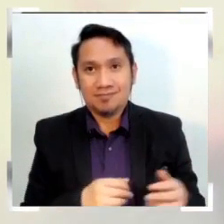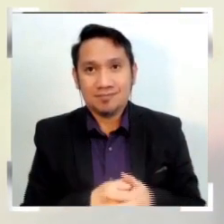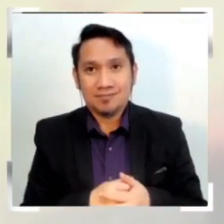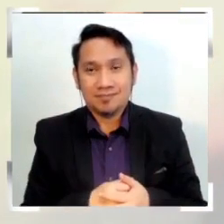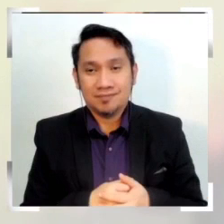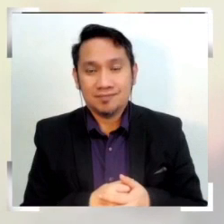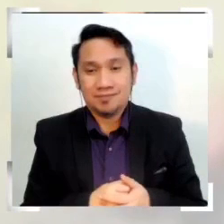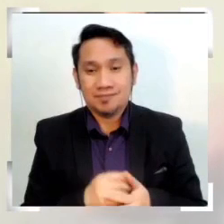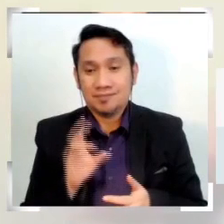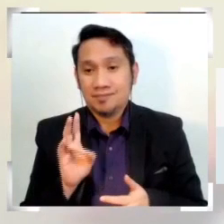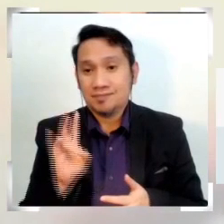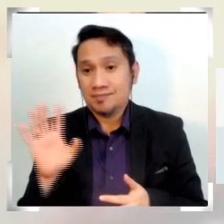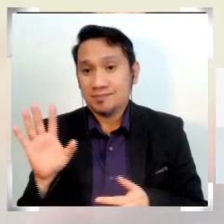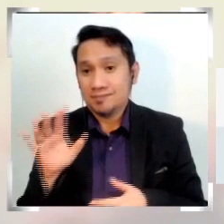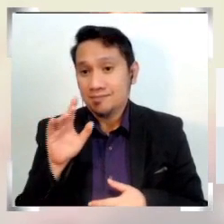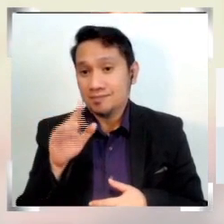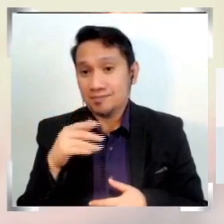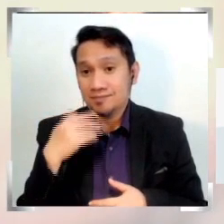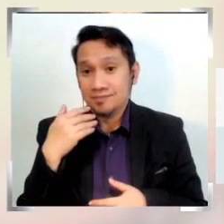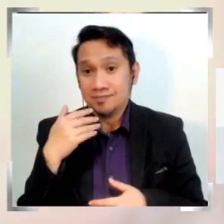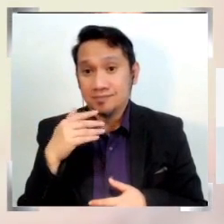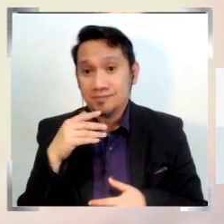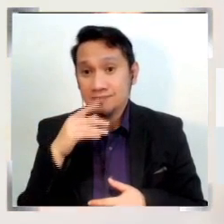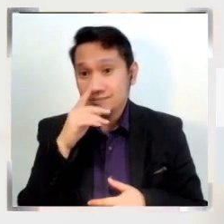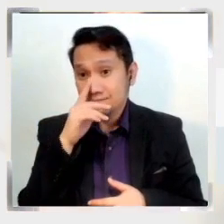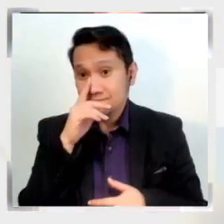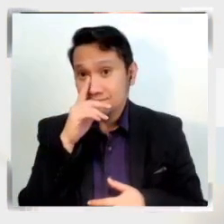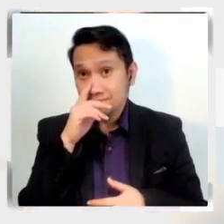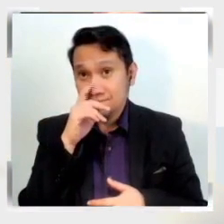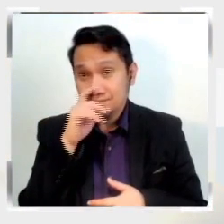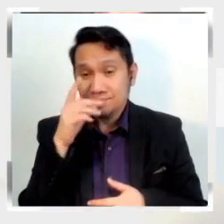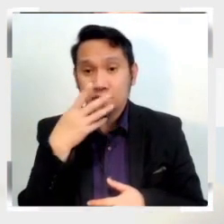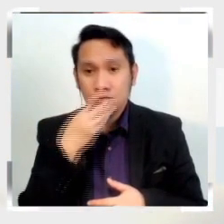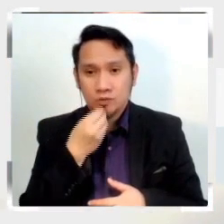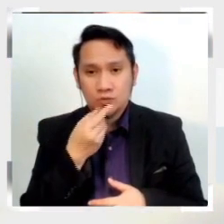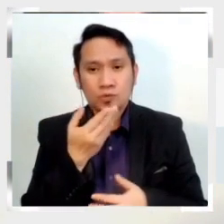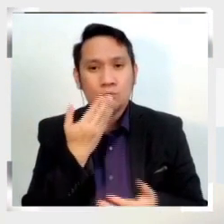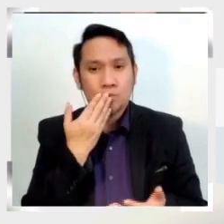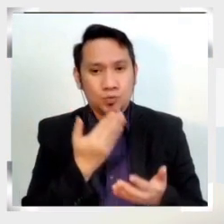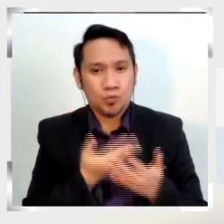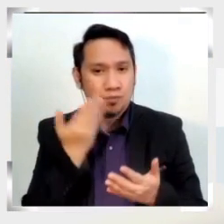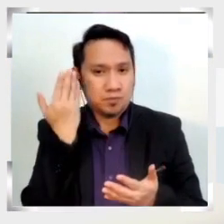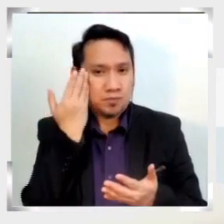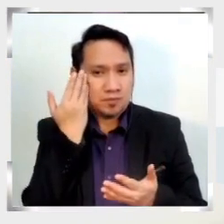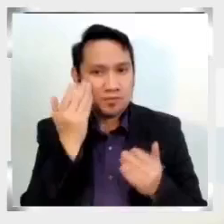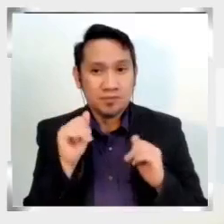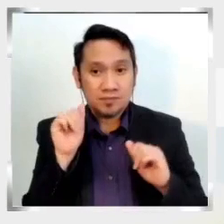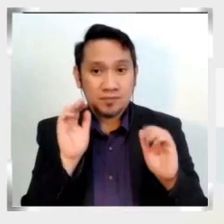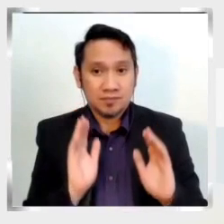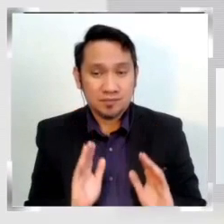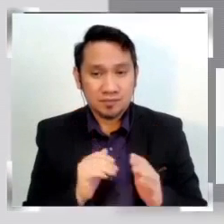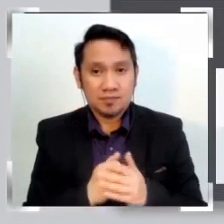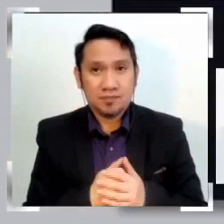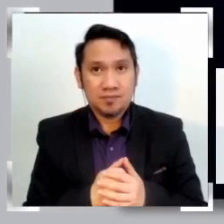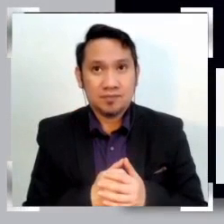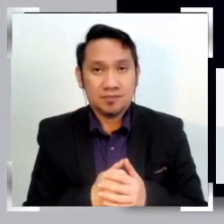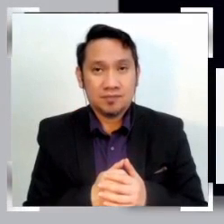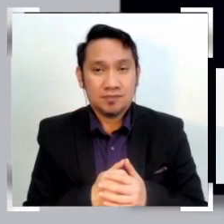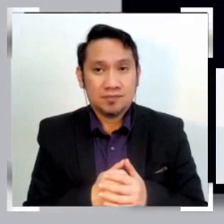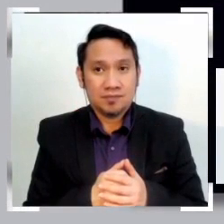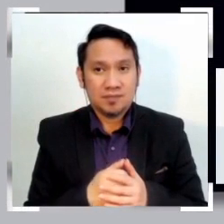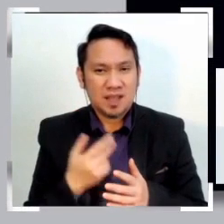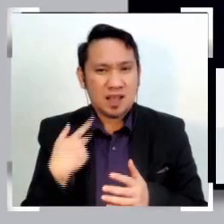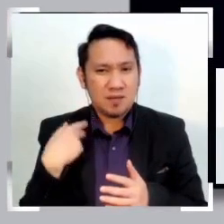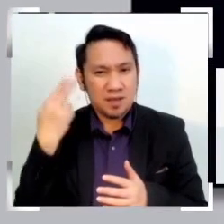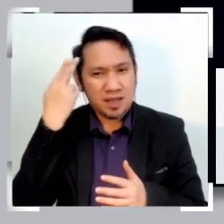75, pumanaw na ang kilalang impersonator na si Willie Nepomuceno. Acute brain hematoma due to head injury ang